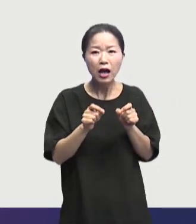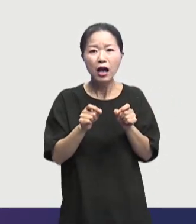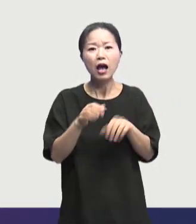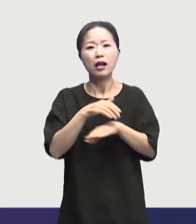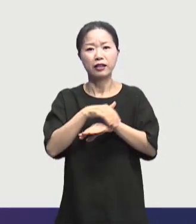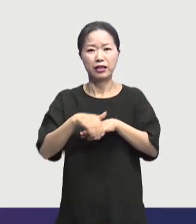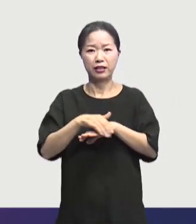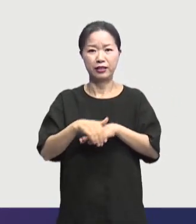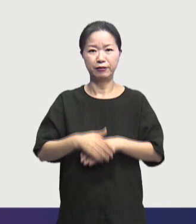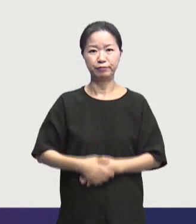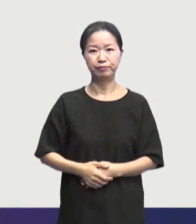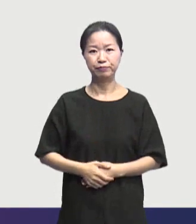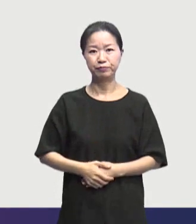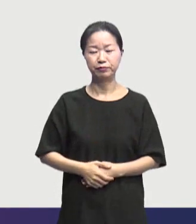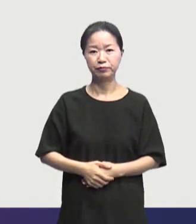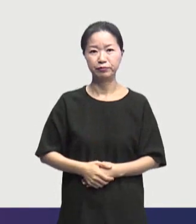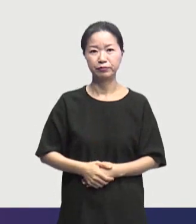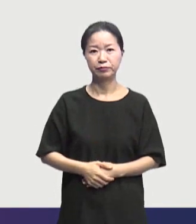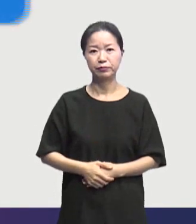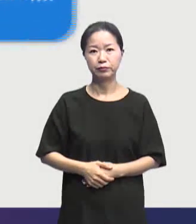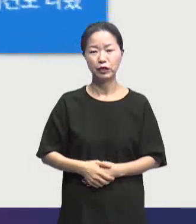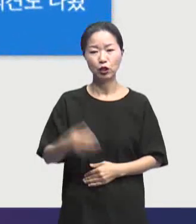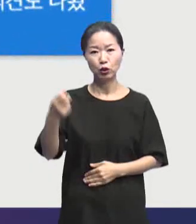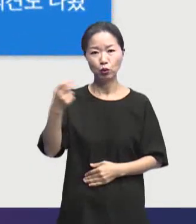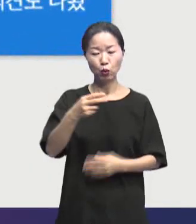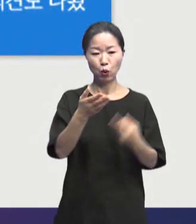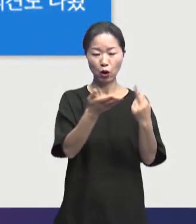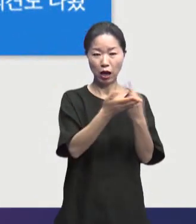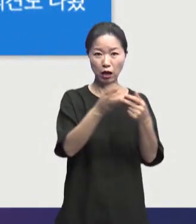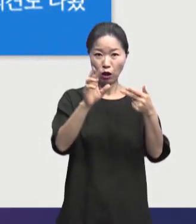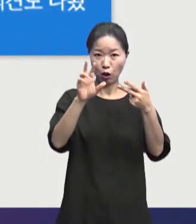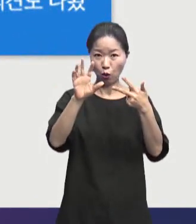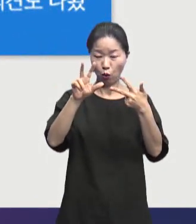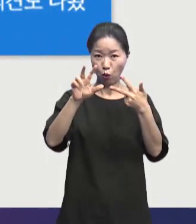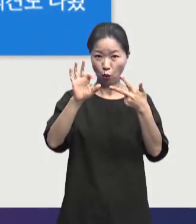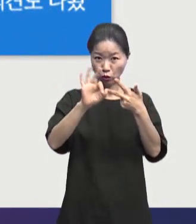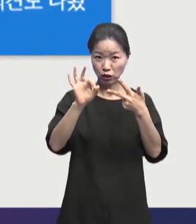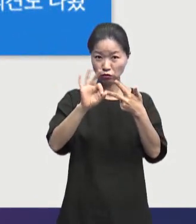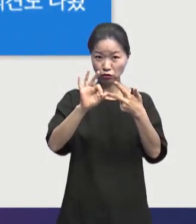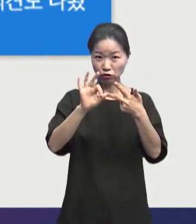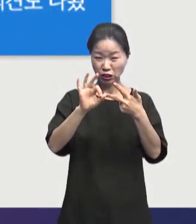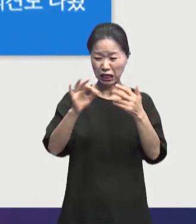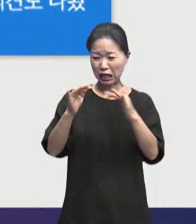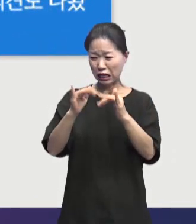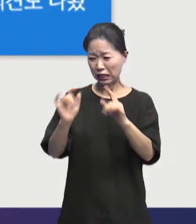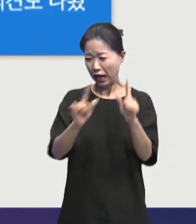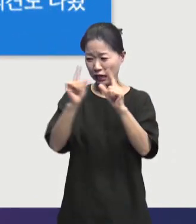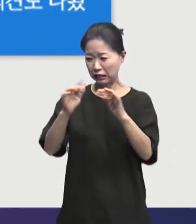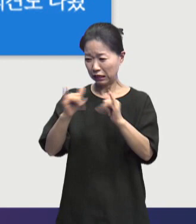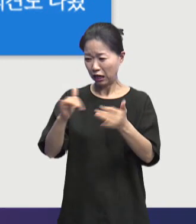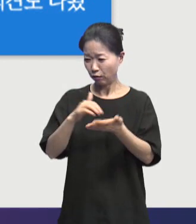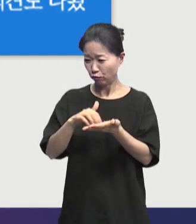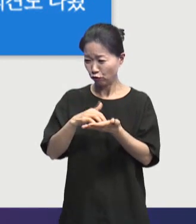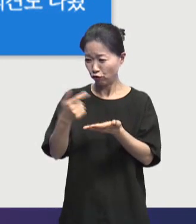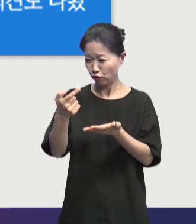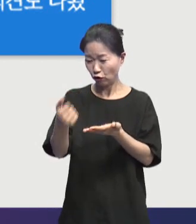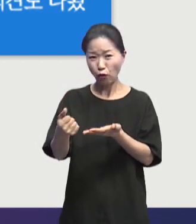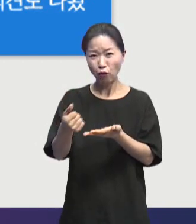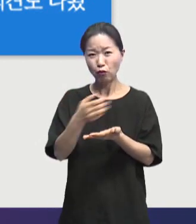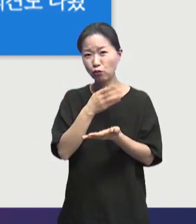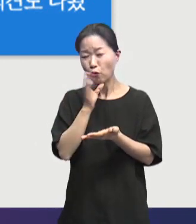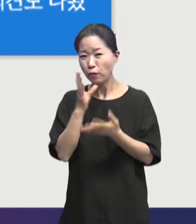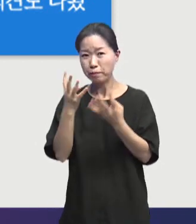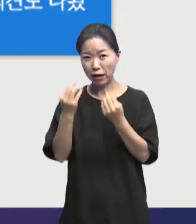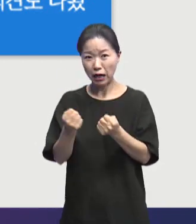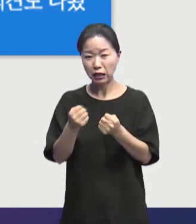방침이라고 전했습니다. 또 강화 옹진군 등 상대적으로 인구가 적고 노인 인구가 많은 일부